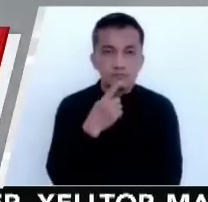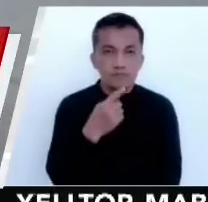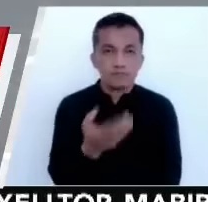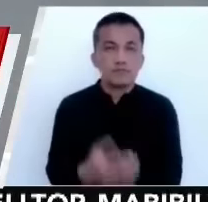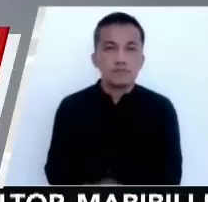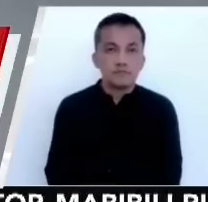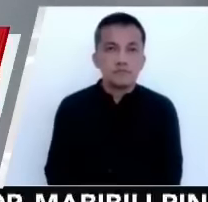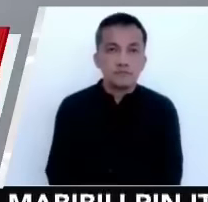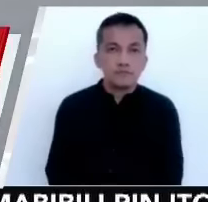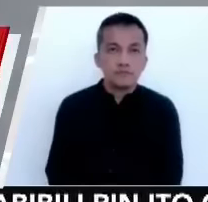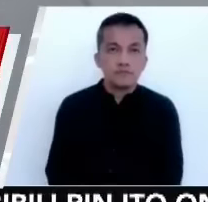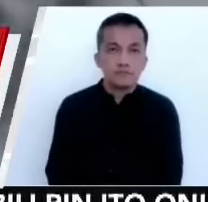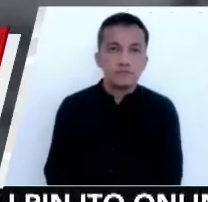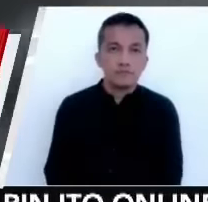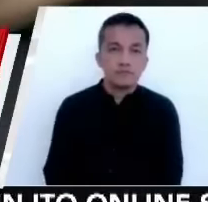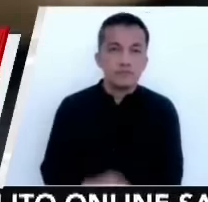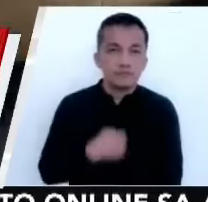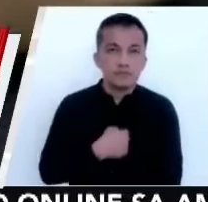po.